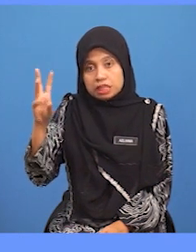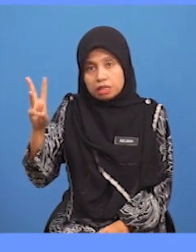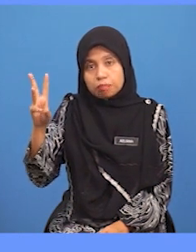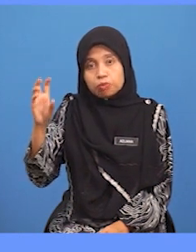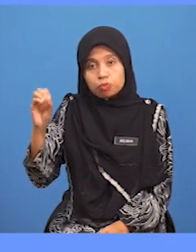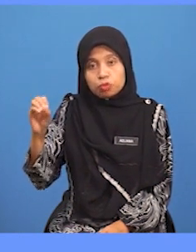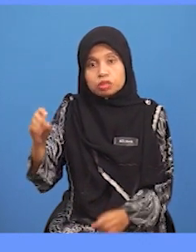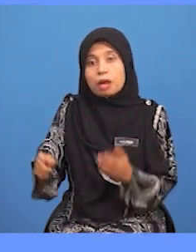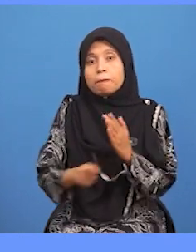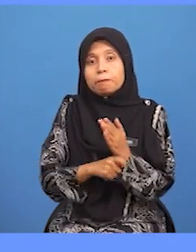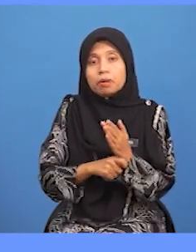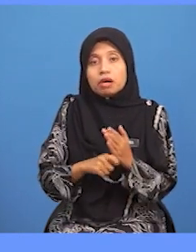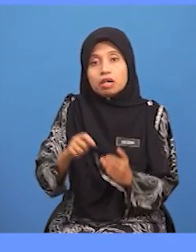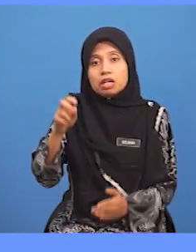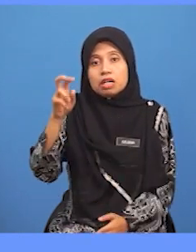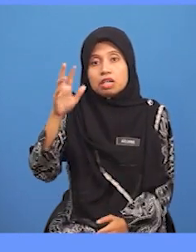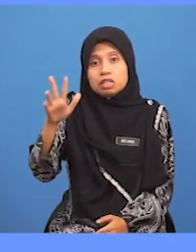RM30,660 tambah kos berubah